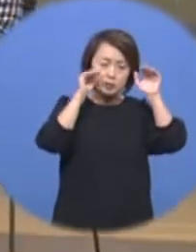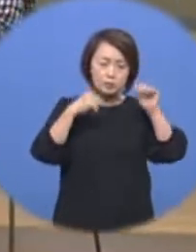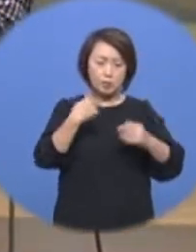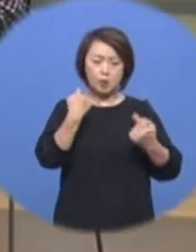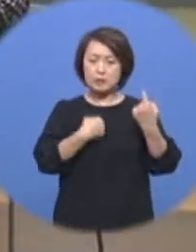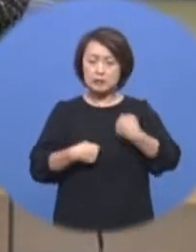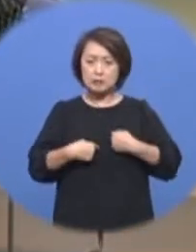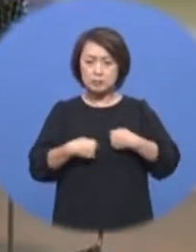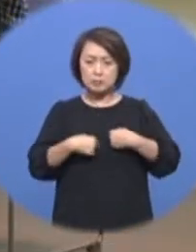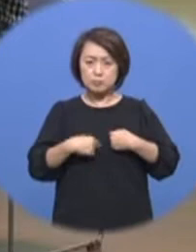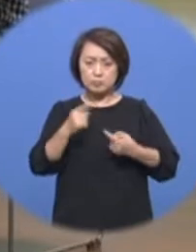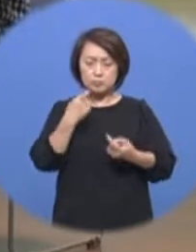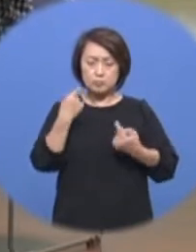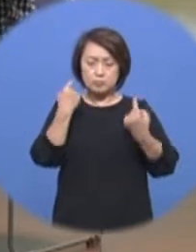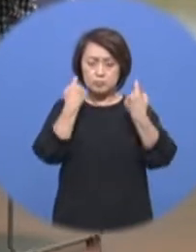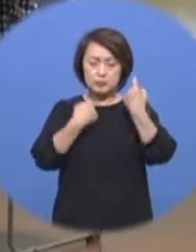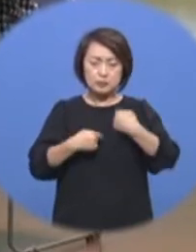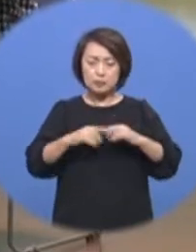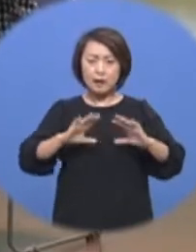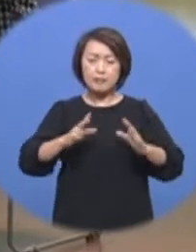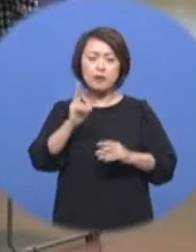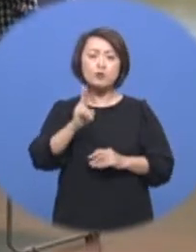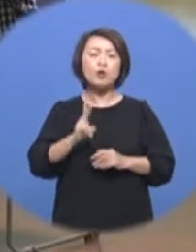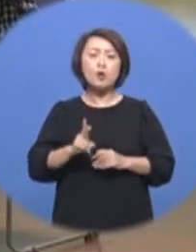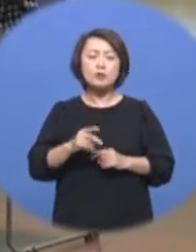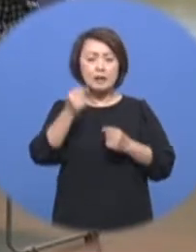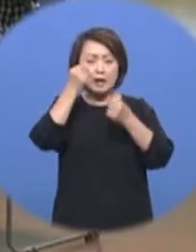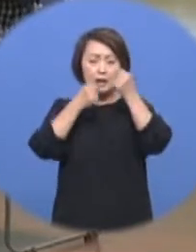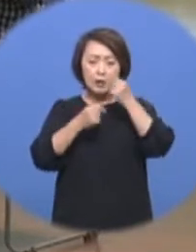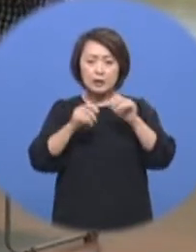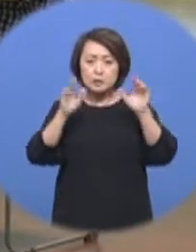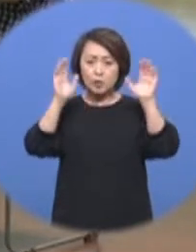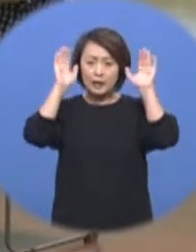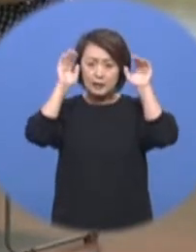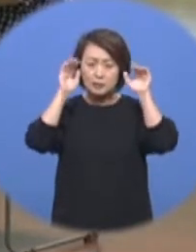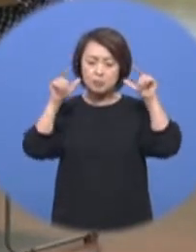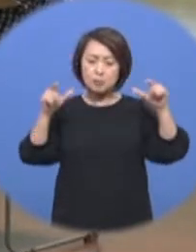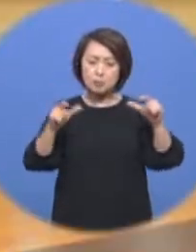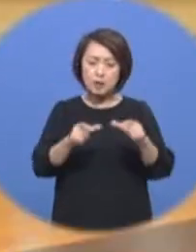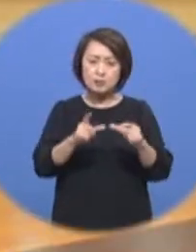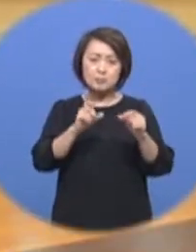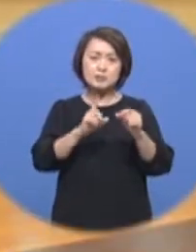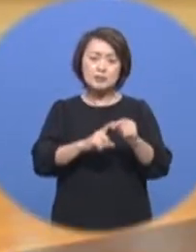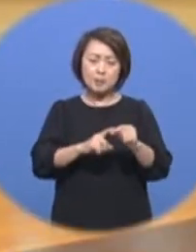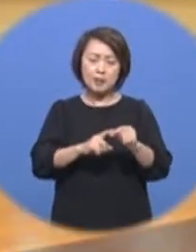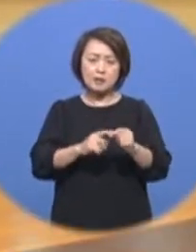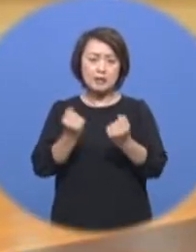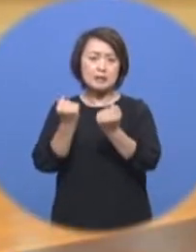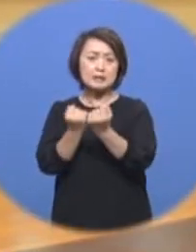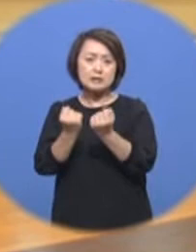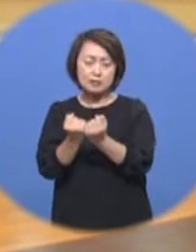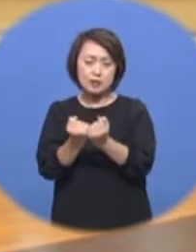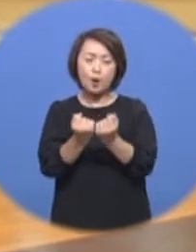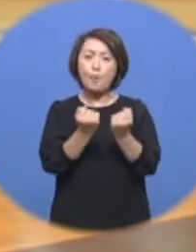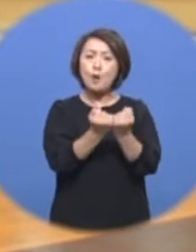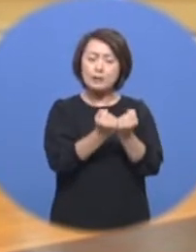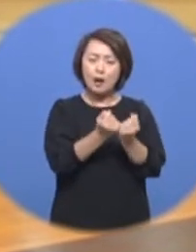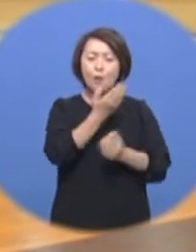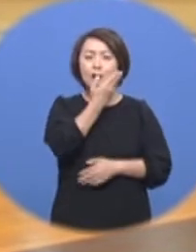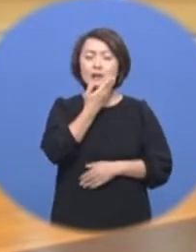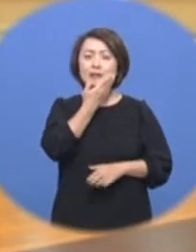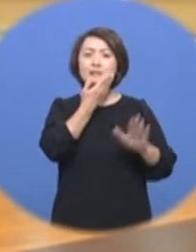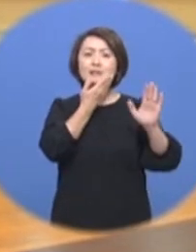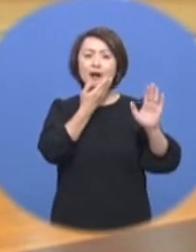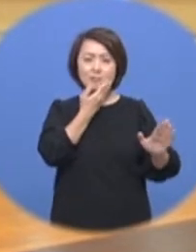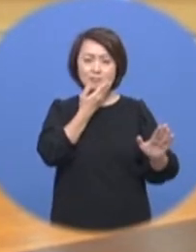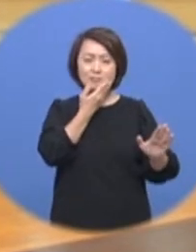、そういうもうかわいそうな犬が一匹でも少なくなるように、しつけとマナーはもう大事だっ